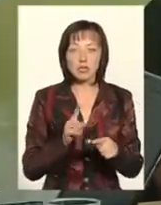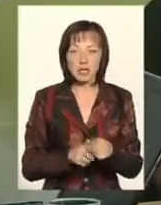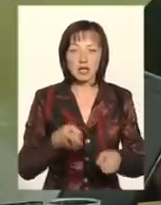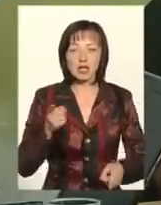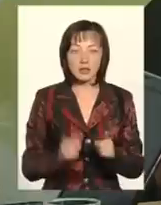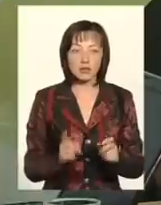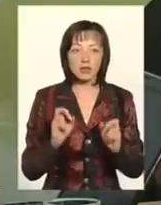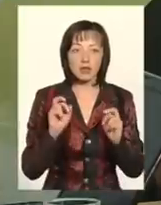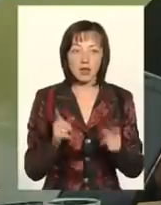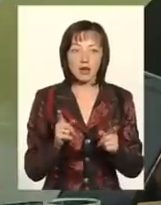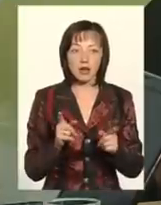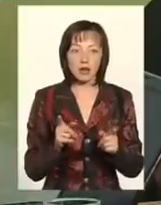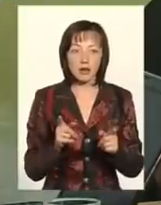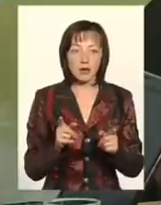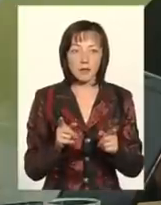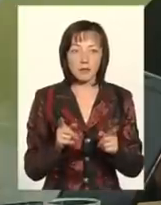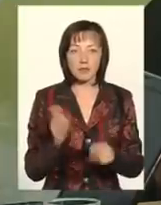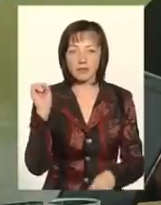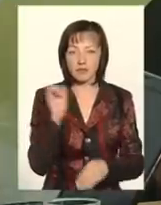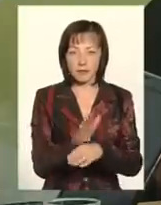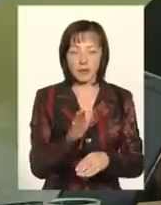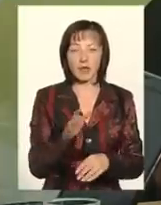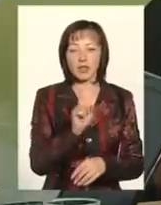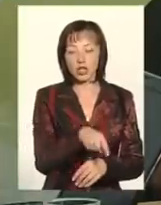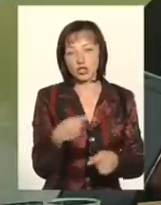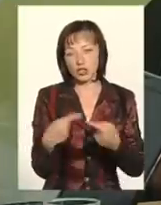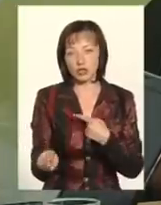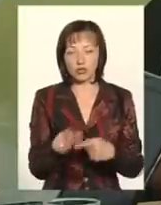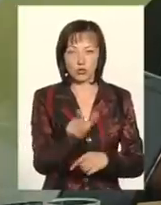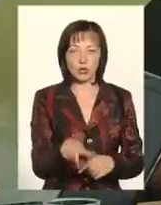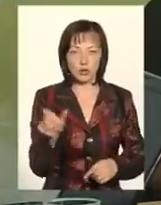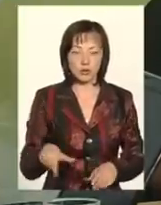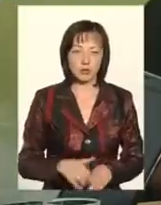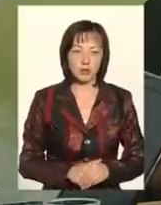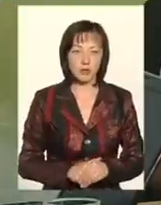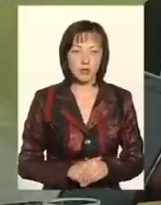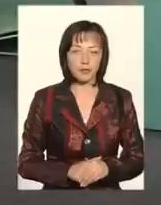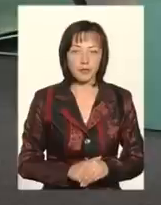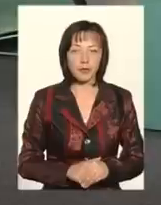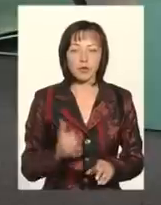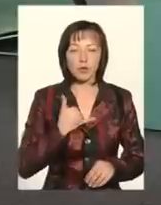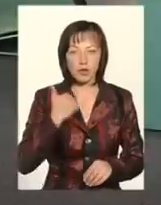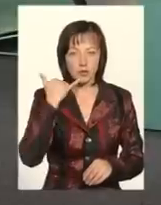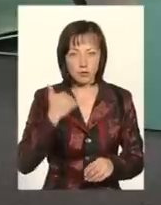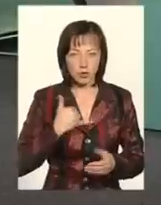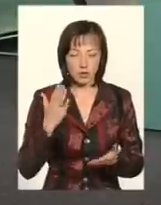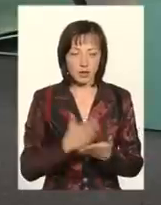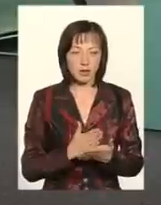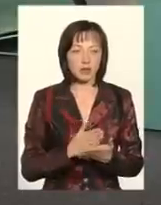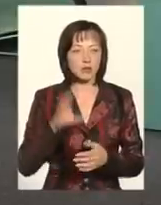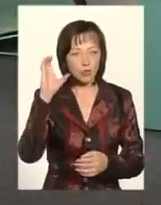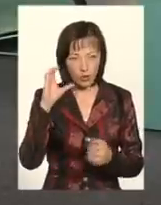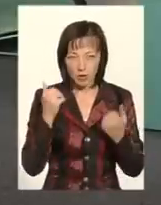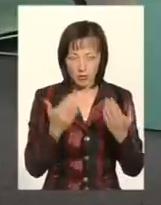дійсності як по бланку по накатаному або з команди тих чи інших осіб е в нас є ще один телефонний дзвінок